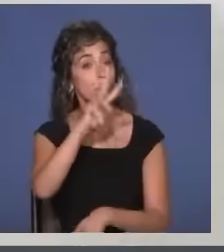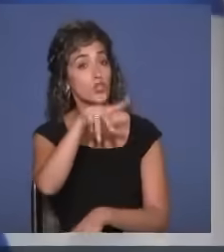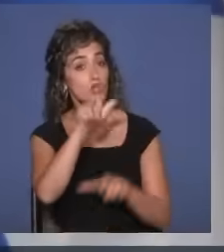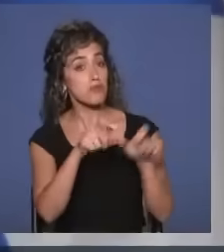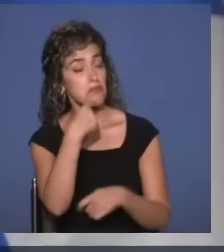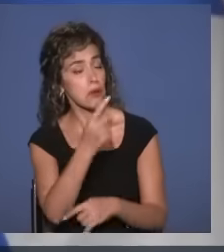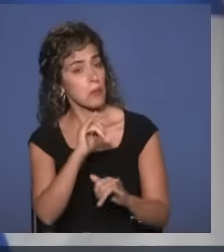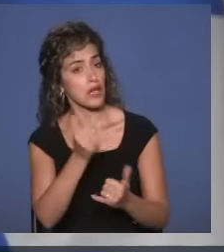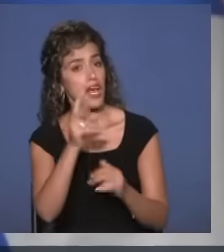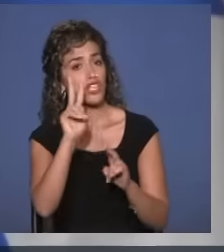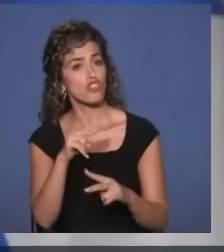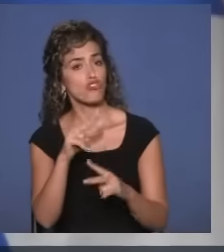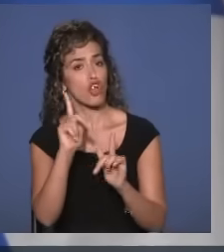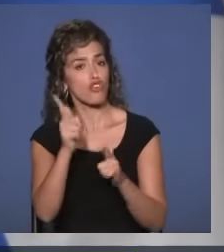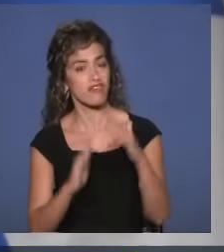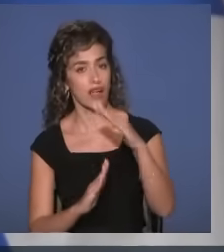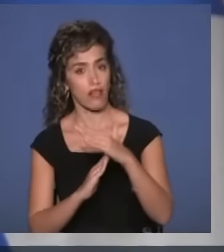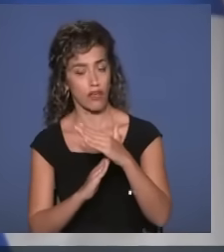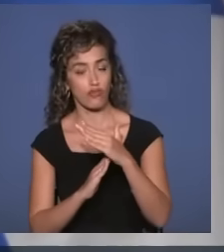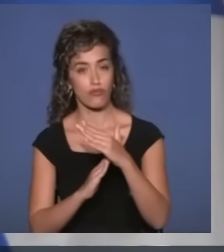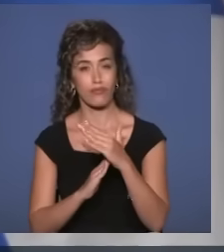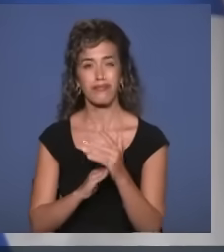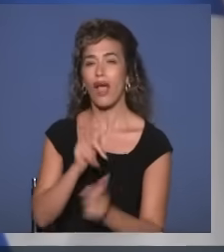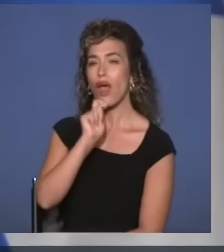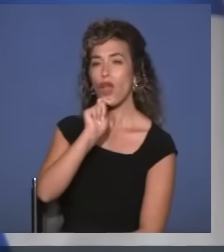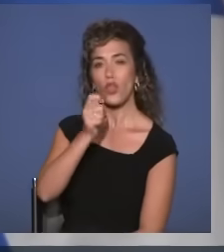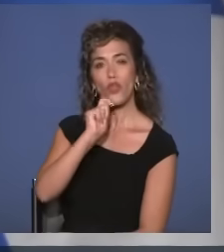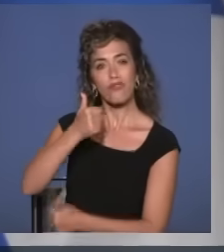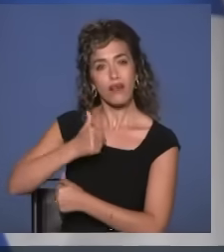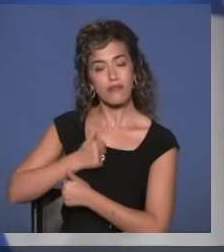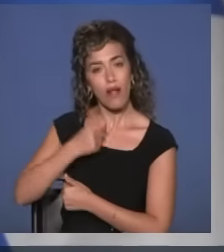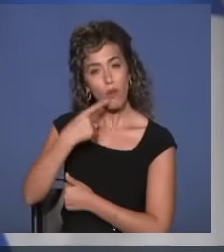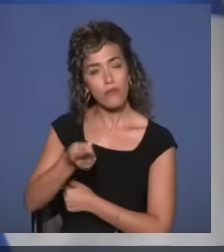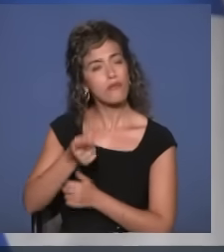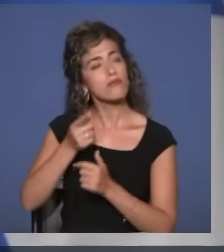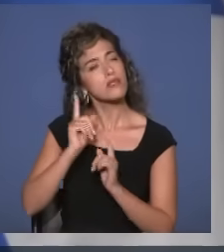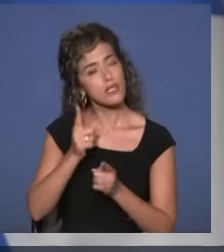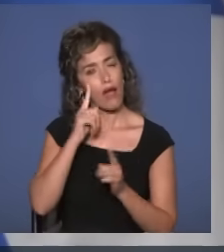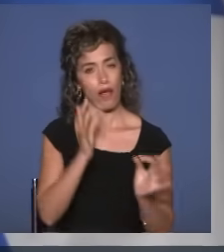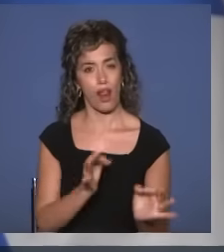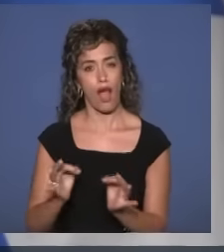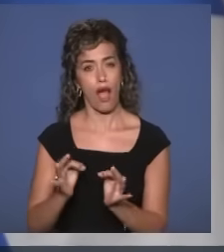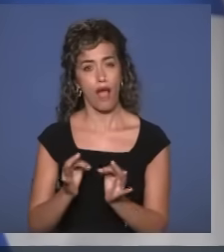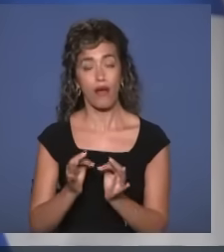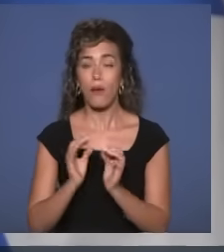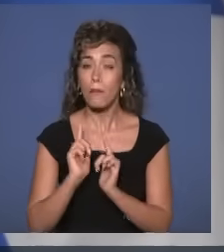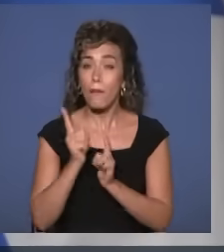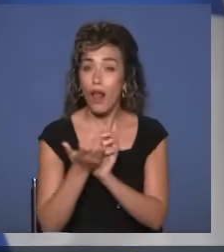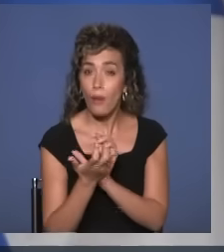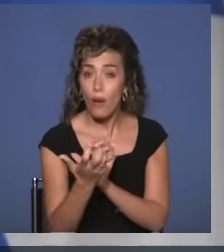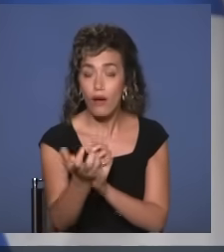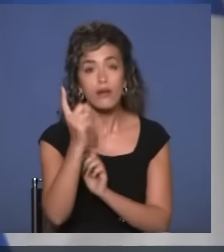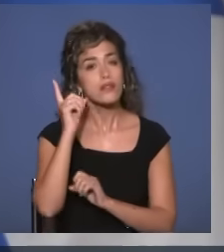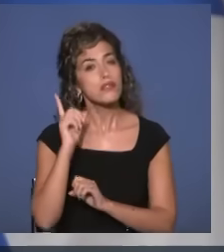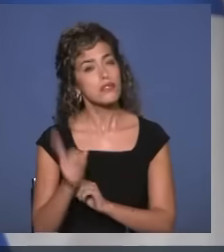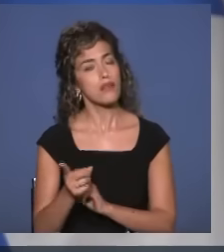לעזה. עלינו להיערך לכך שהמלחמה תהיה ארוכה, עלינו לגלות חוסן ולנהל שגרה בצל